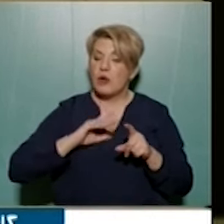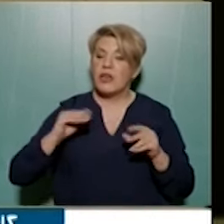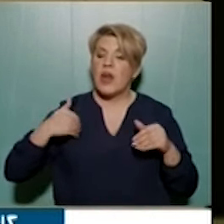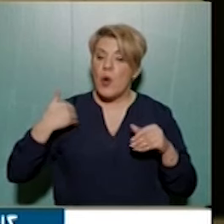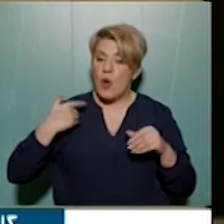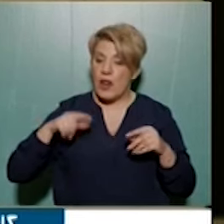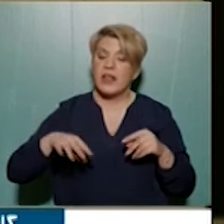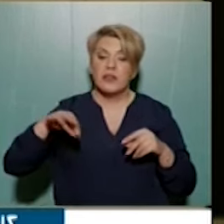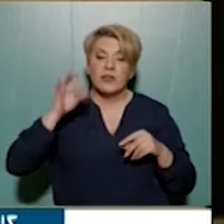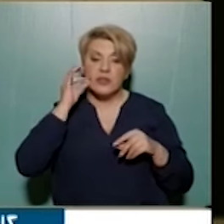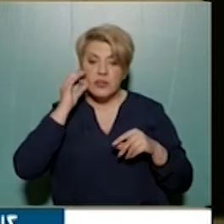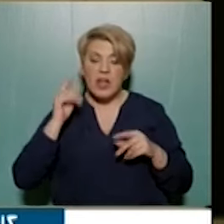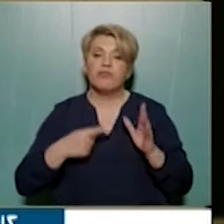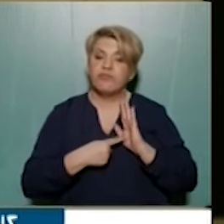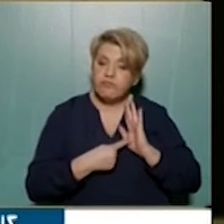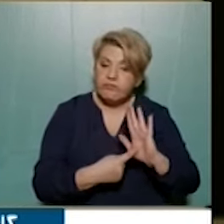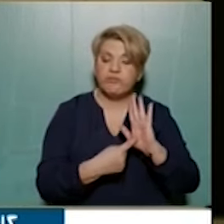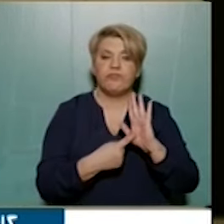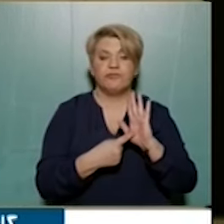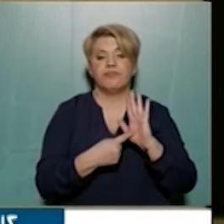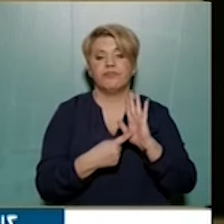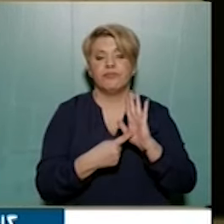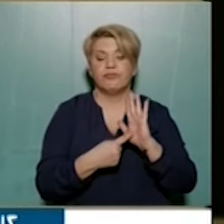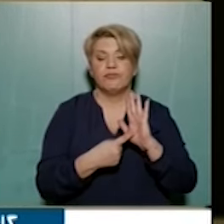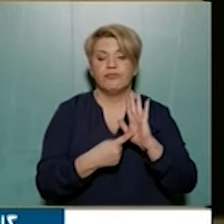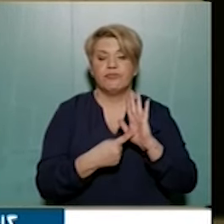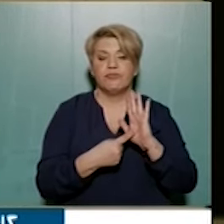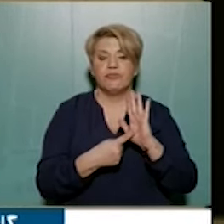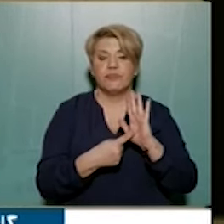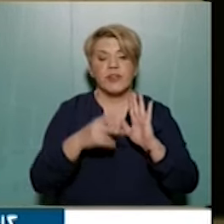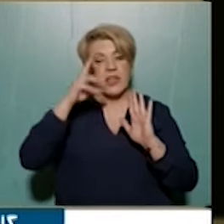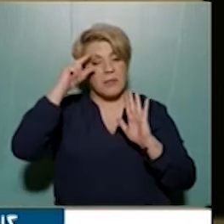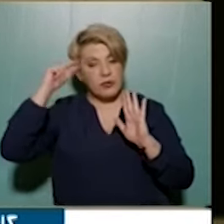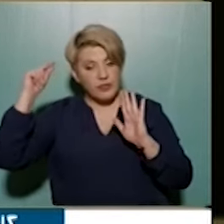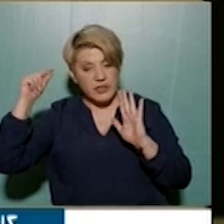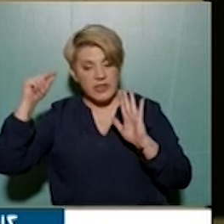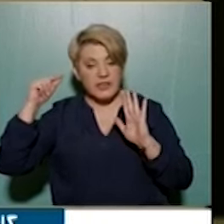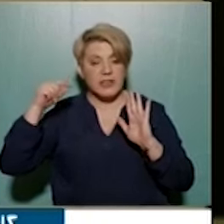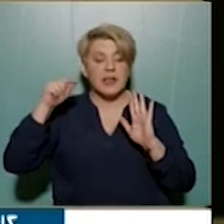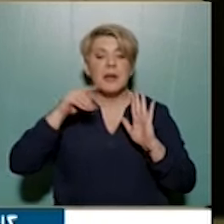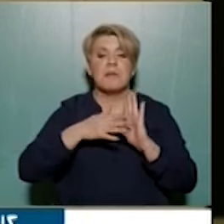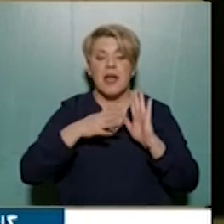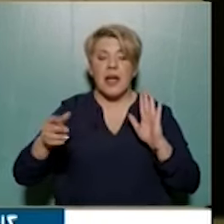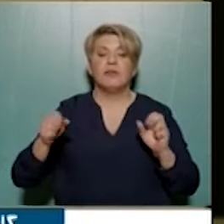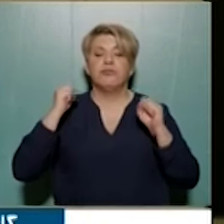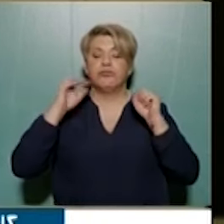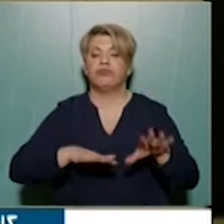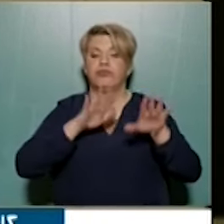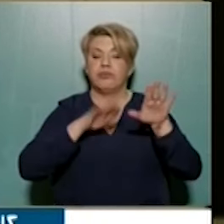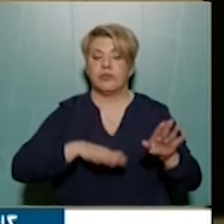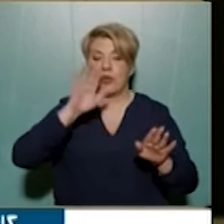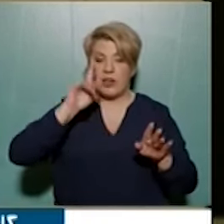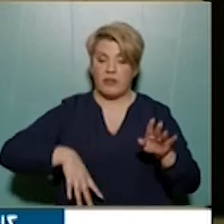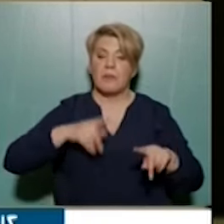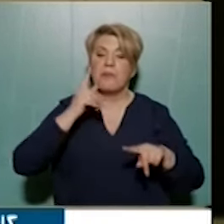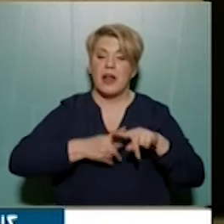νεολαία και εδώ στη Θεσσαλονίκη έχουν δείξει και με τους φοιτητές, με τα μεγάλα συλλαλητήρια και το τελευταίο το